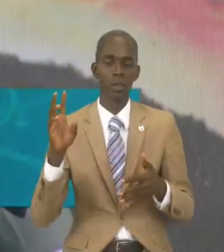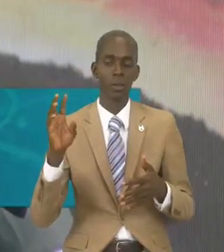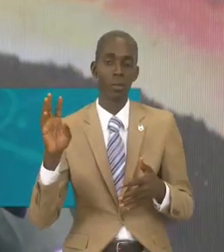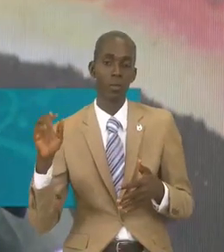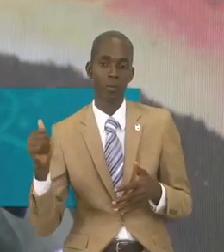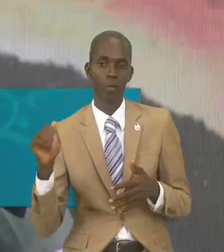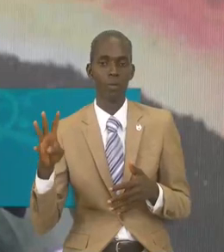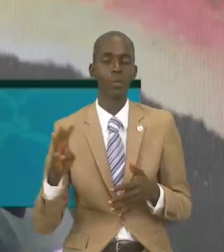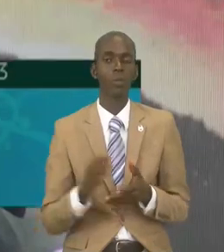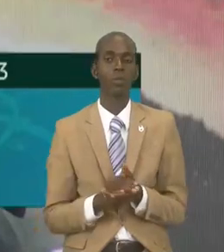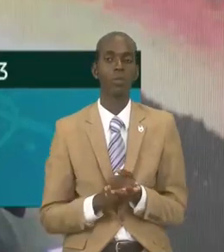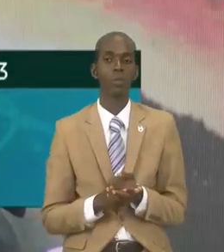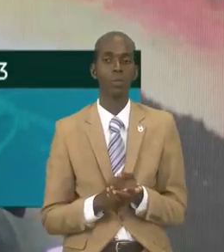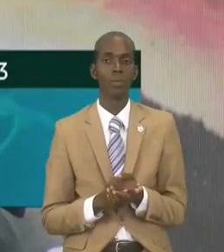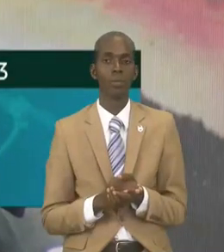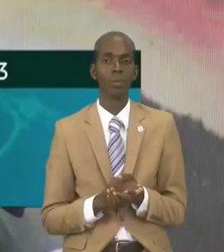verset 14.